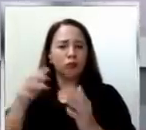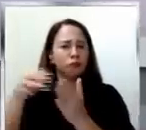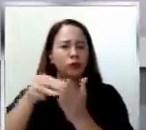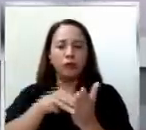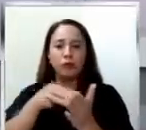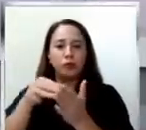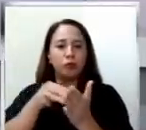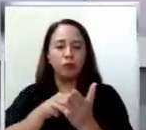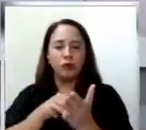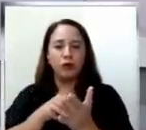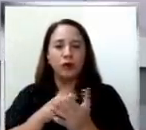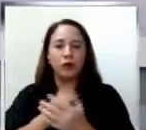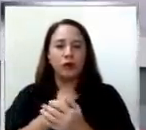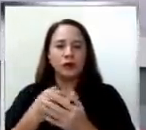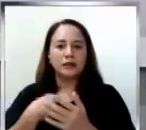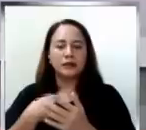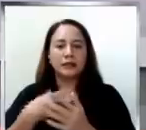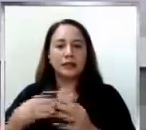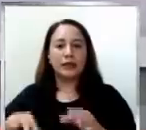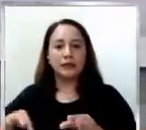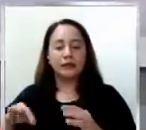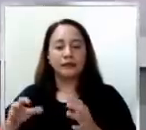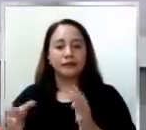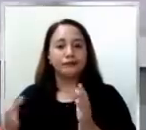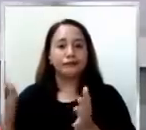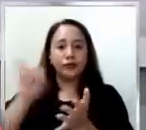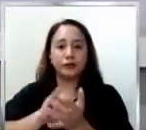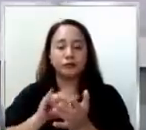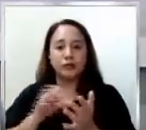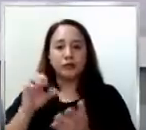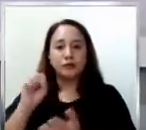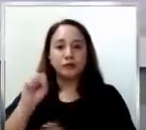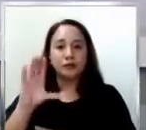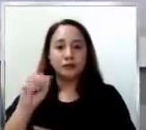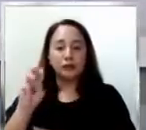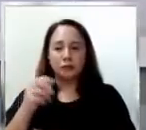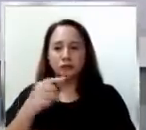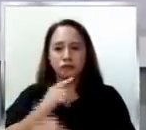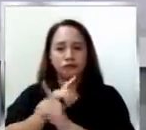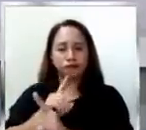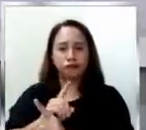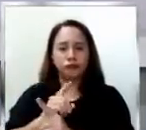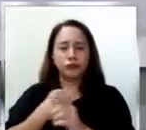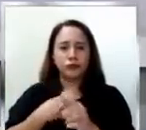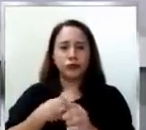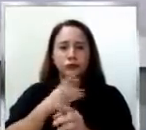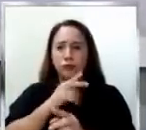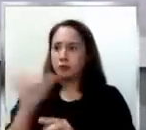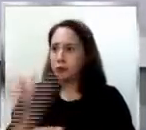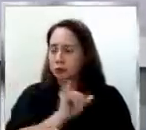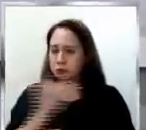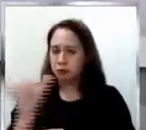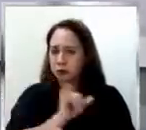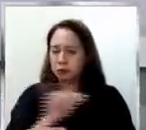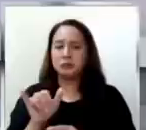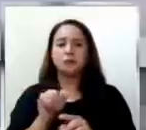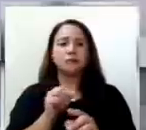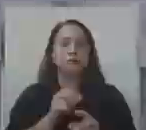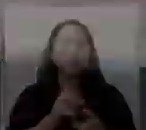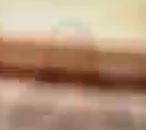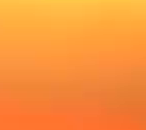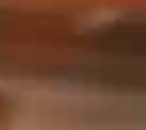Wahana investment scam. Ang depensa ng sospe, siya rin man daw ay biktima lamang. Nakatutok si